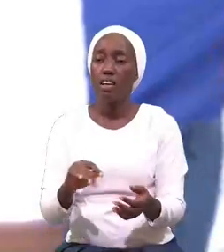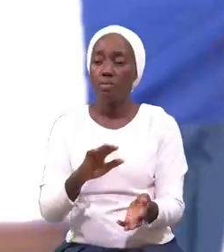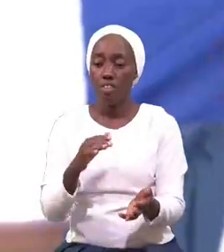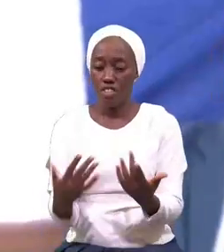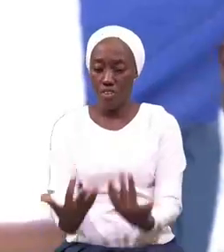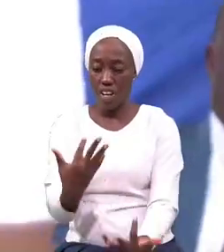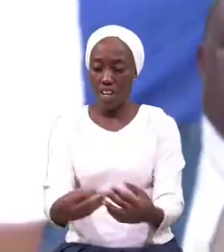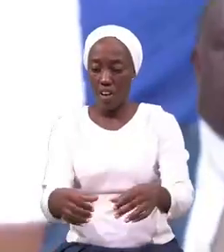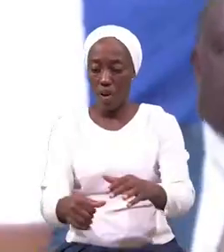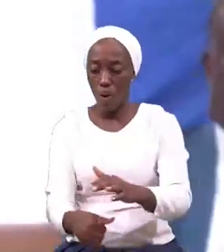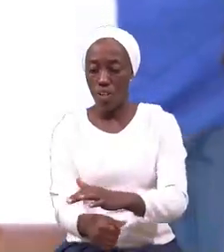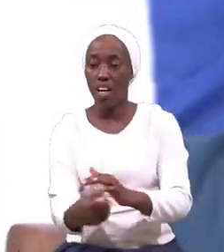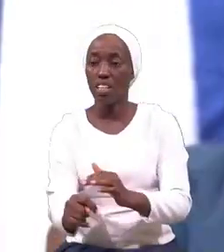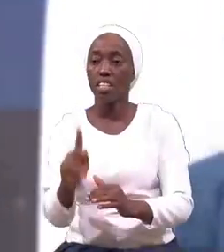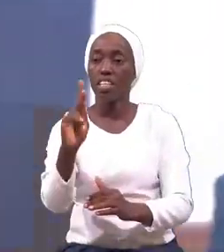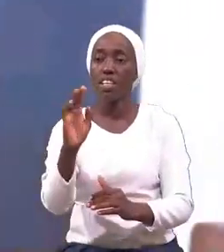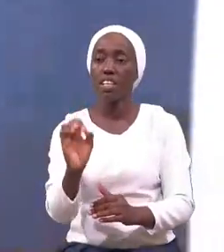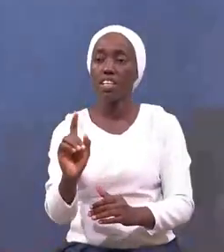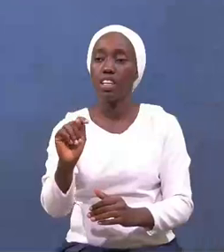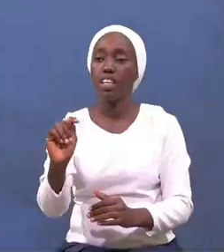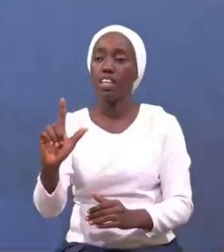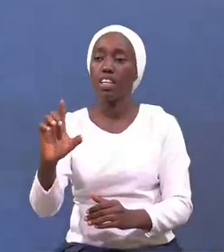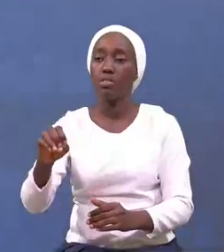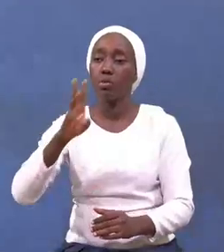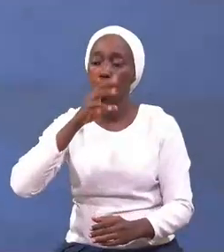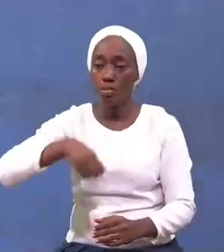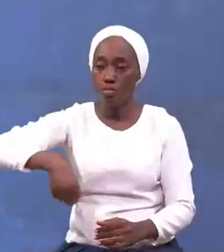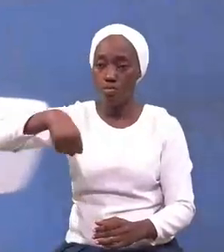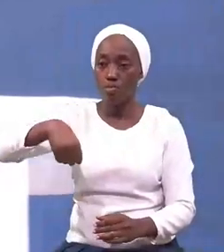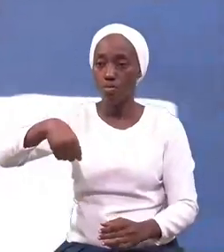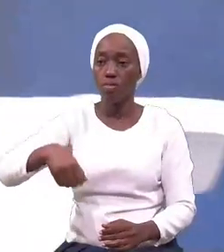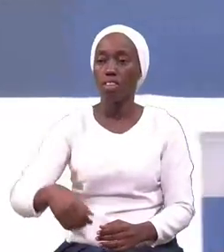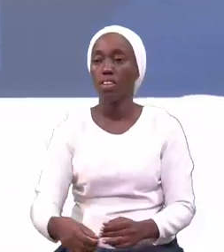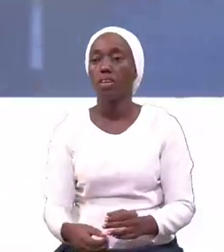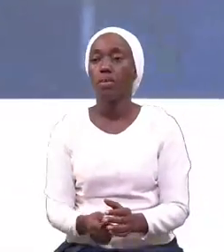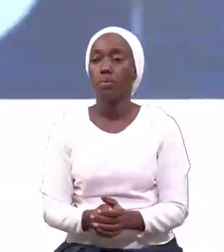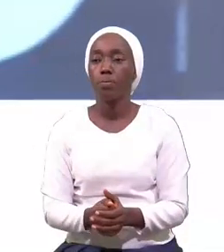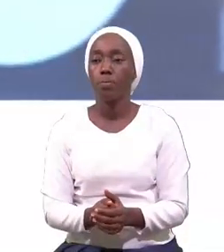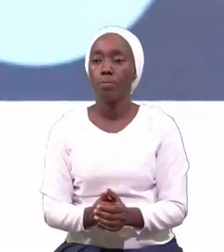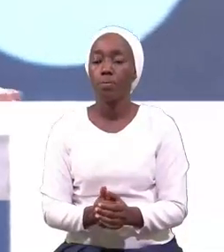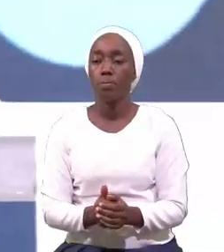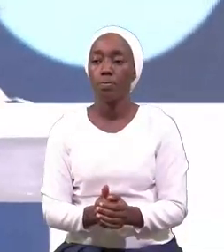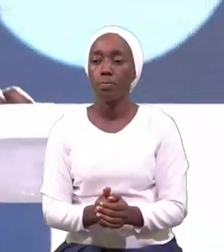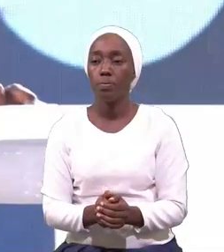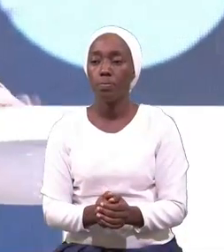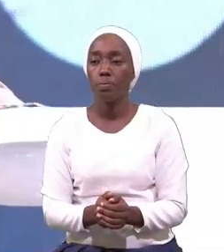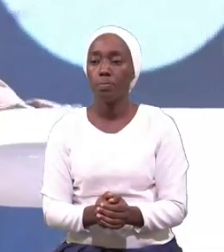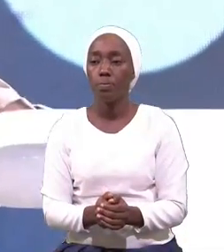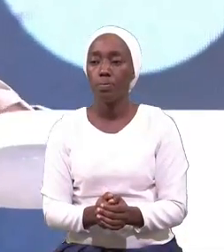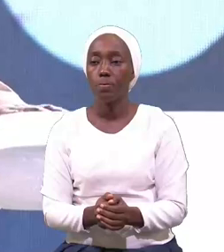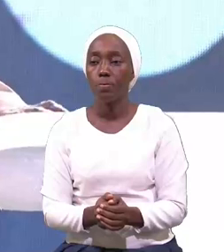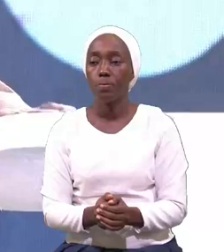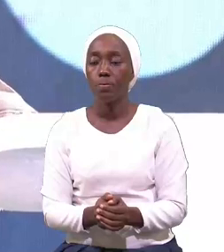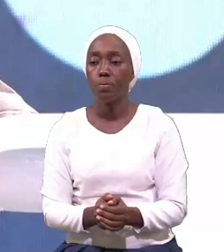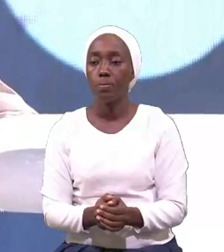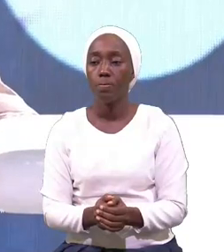Et si quelqu'un commence à prier et il prie différemment, on dit, qu'est-ce qui se passe? Il faut comprendre. Lorsque vous mettez donc une marmite sur le feu, qui